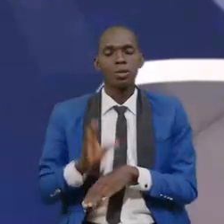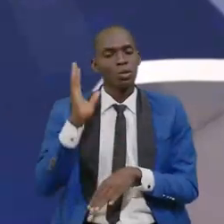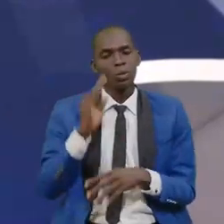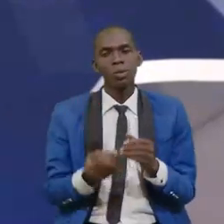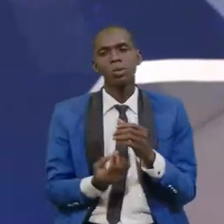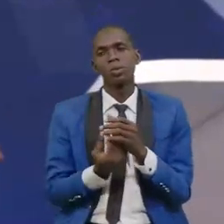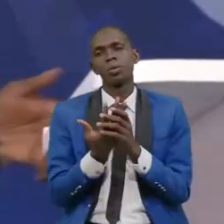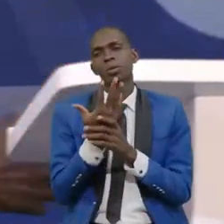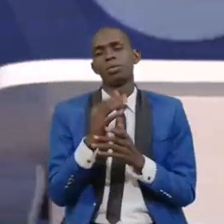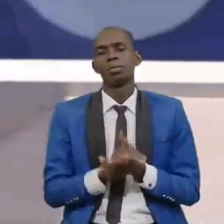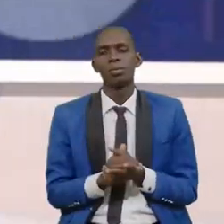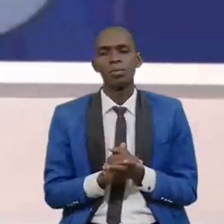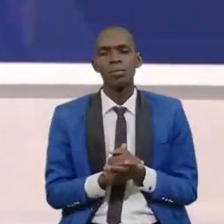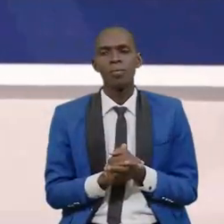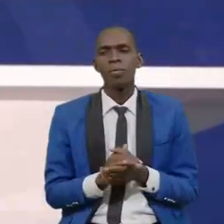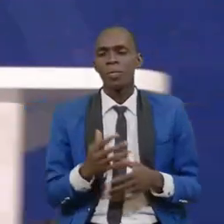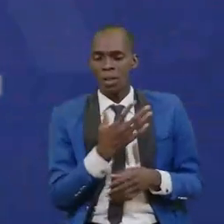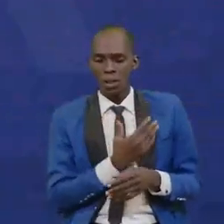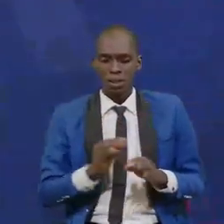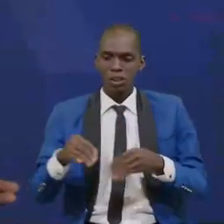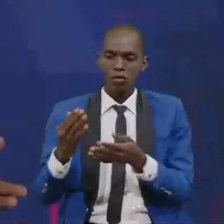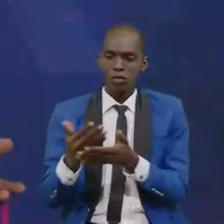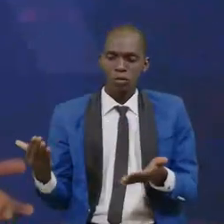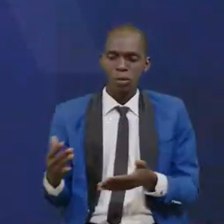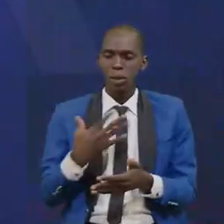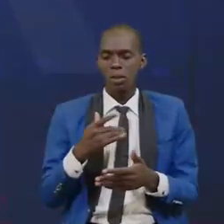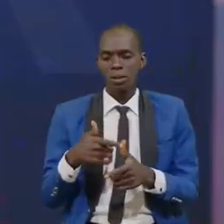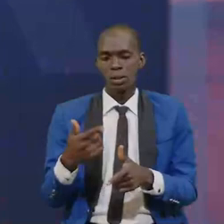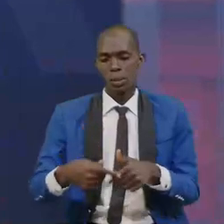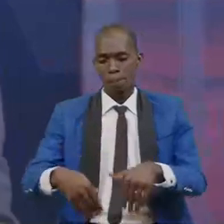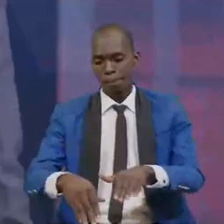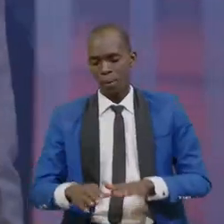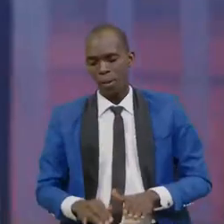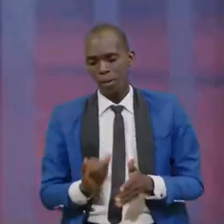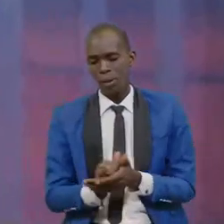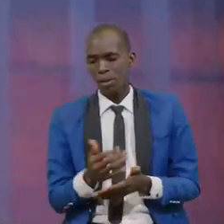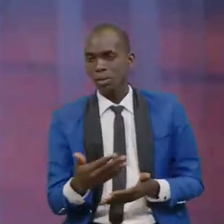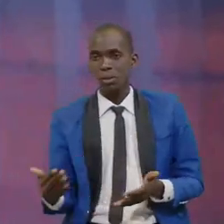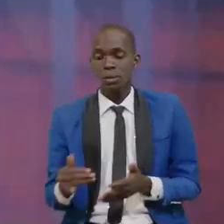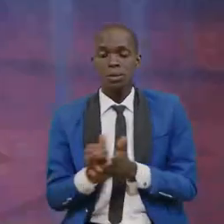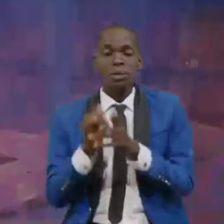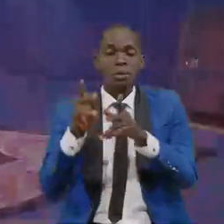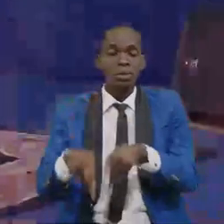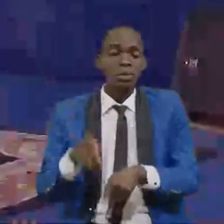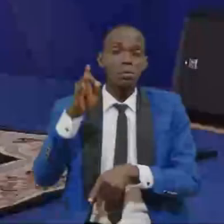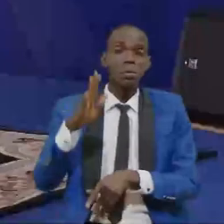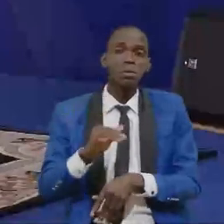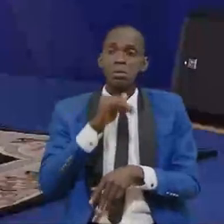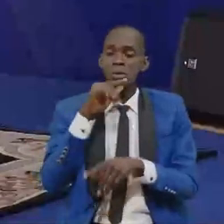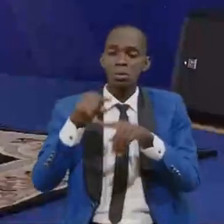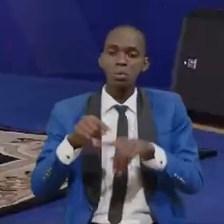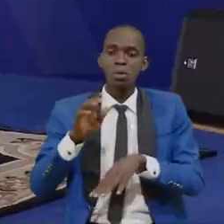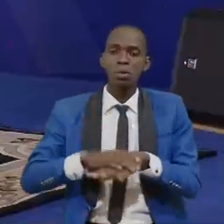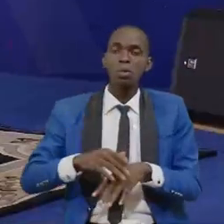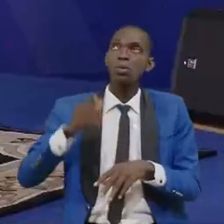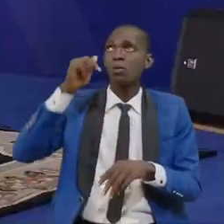grandisse. Et on lui donne quelque chose. Et il en tient quelque chose là-bas. Il ne compte pas sur le Père, le